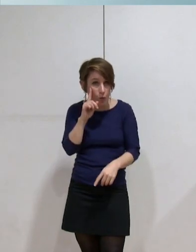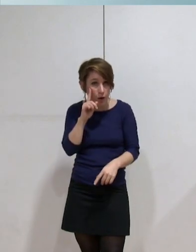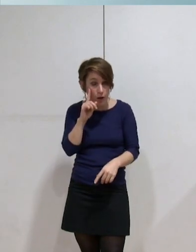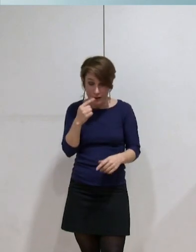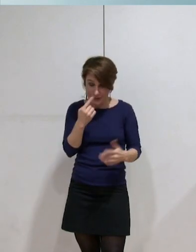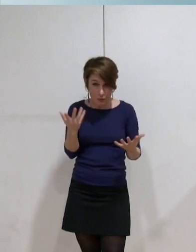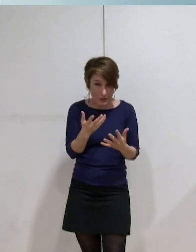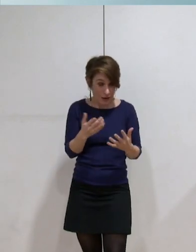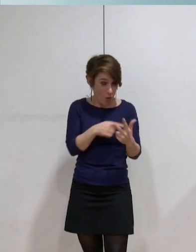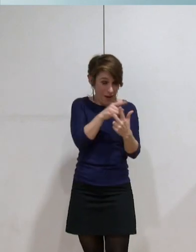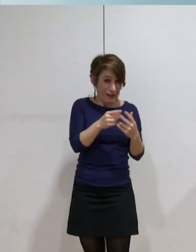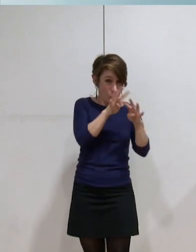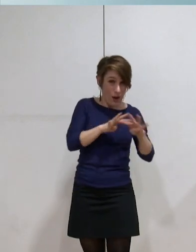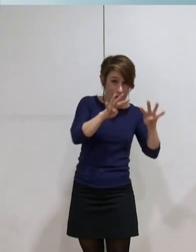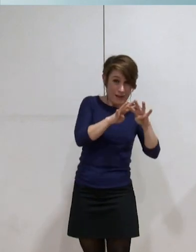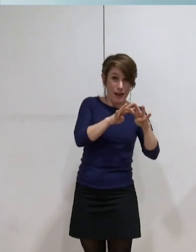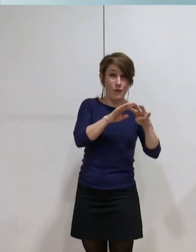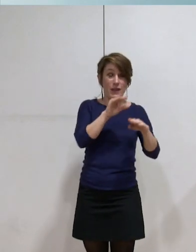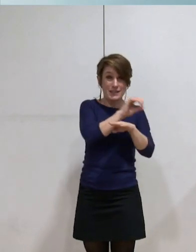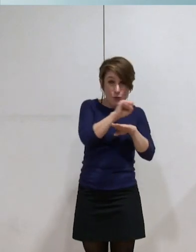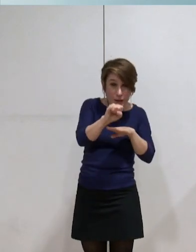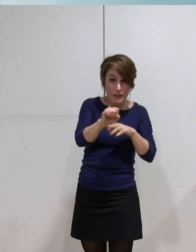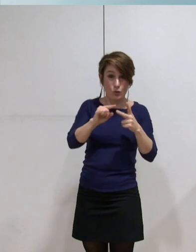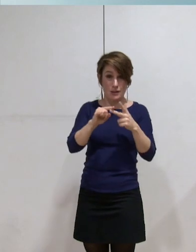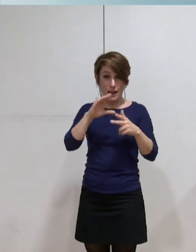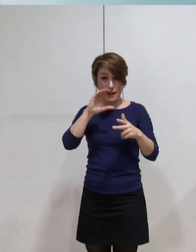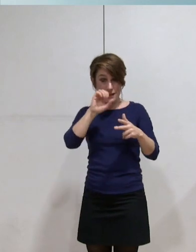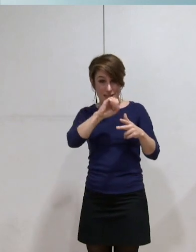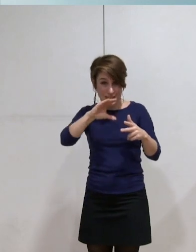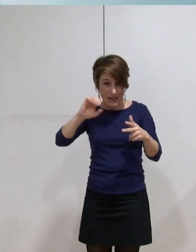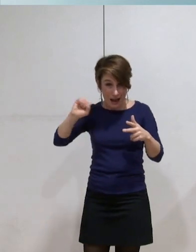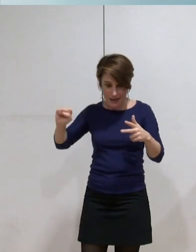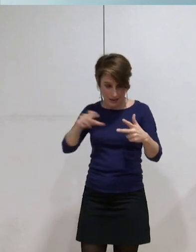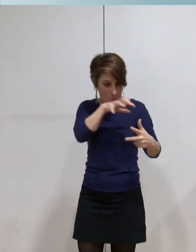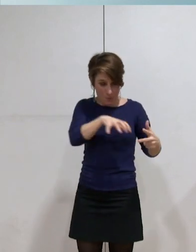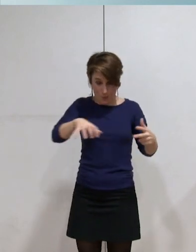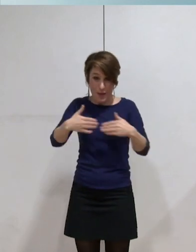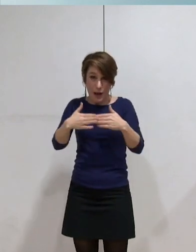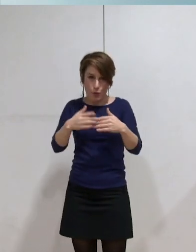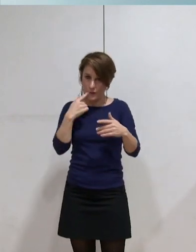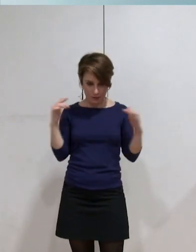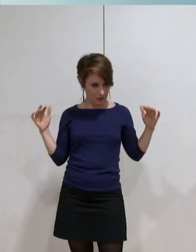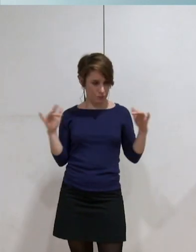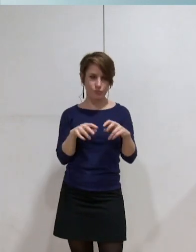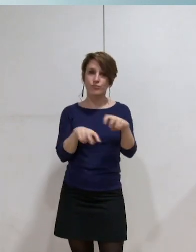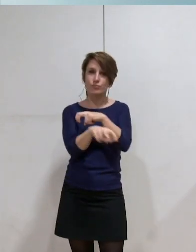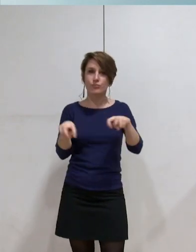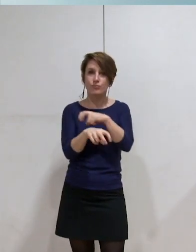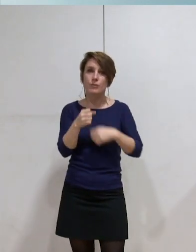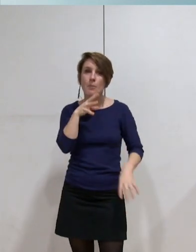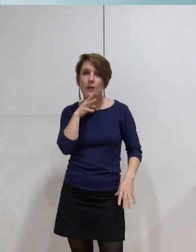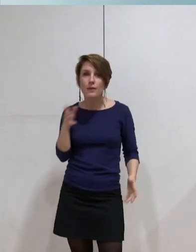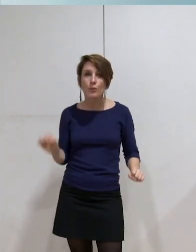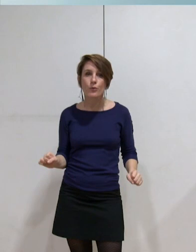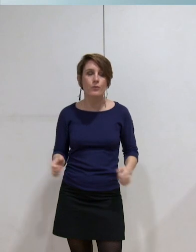plusieurs services et direction de l'ordre de 500 à 600 agents dans les secteurs sud de notre ville merci